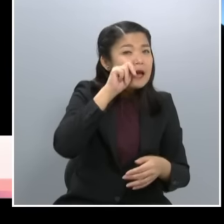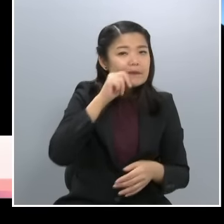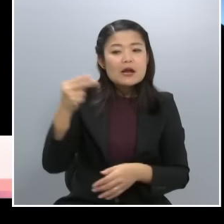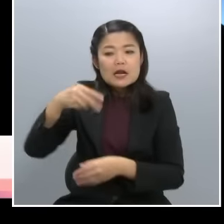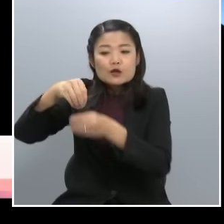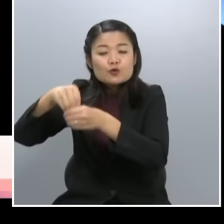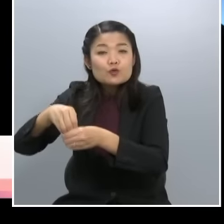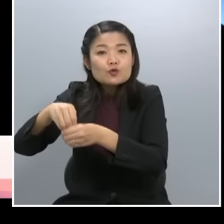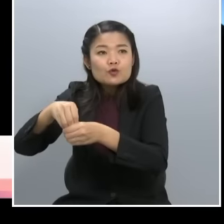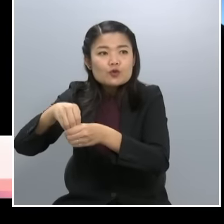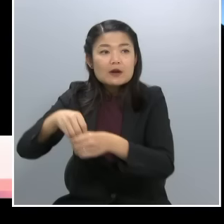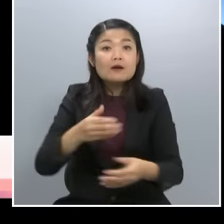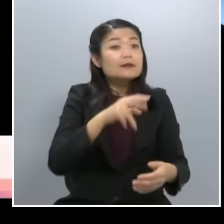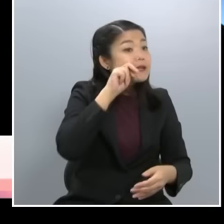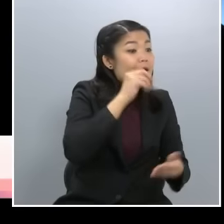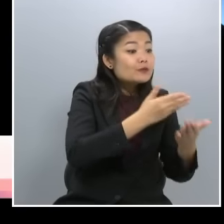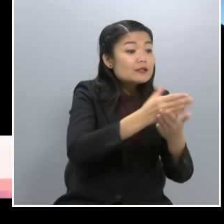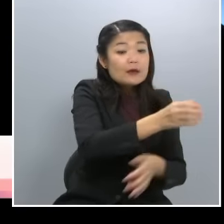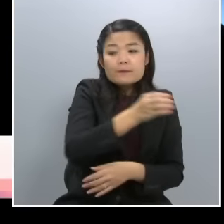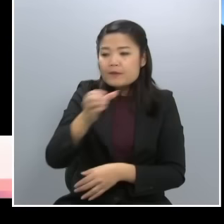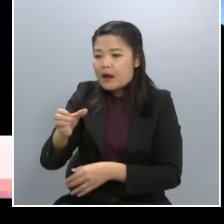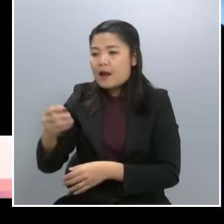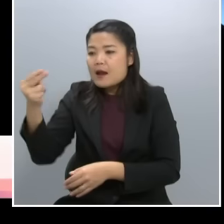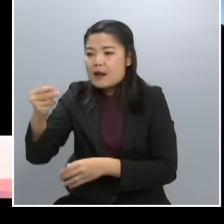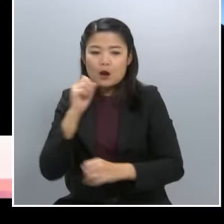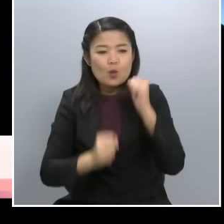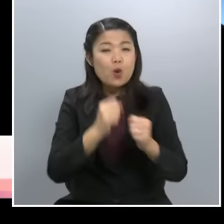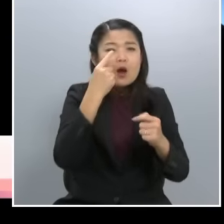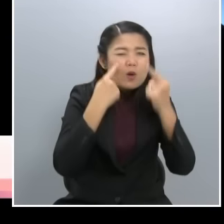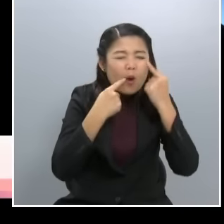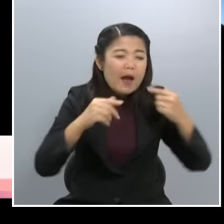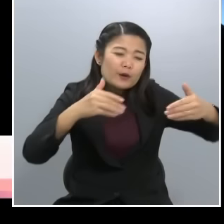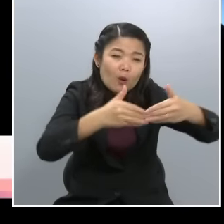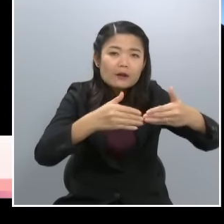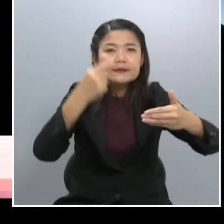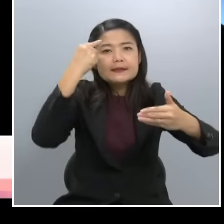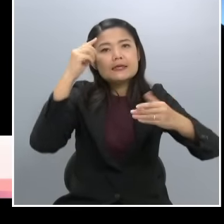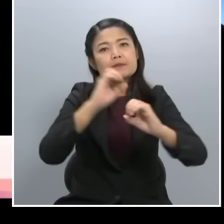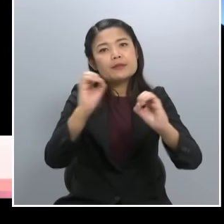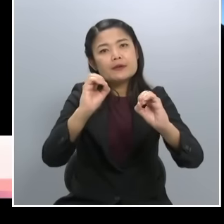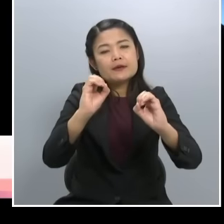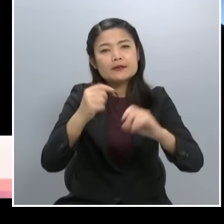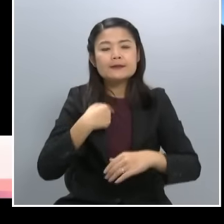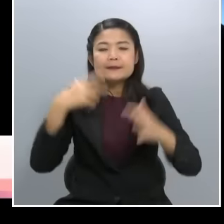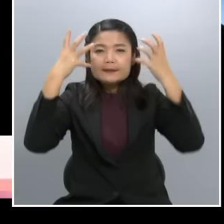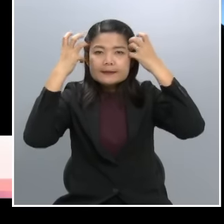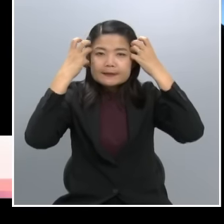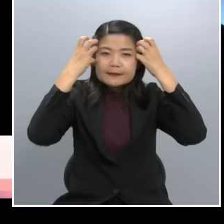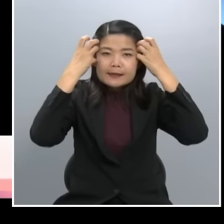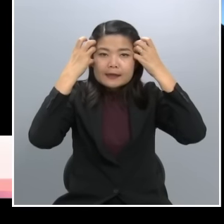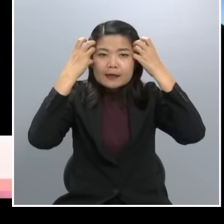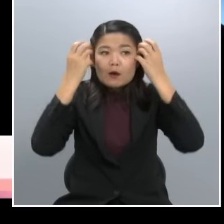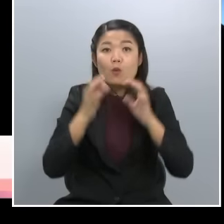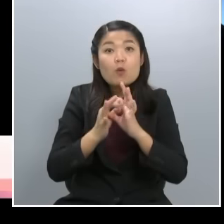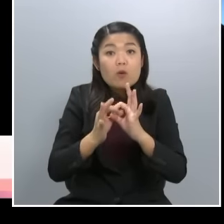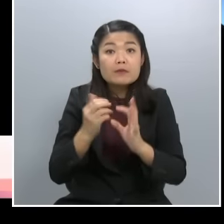เขาก่อนพอพี่กลับมาจากซื้อน้ำก็หลานก็เลยวิ่งจากรถลงมาร้องไห้ก่อนไม่คิดว่ามันจะเกิดแบบเย่ะก็เครียดเหมือนกันน่ะค่ะกังวลมั้ยตอนนี้